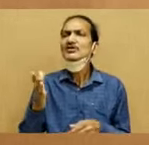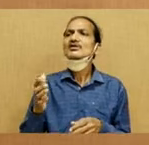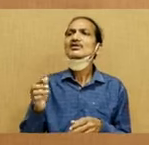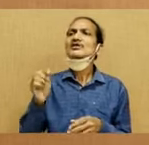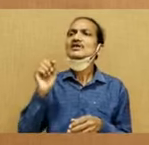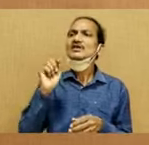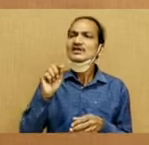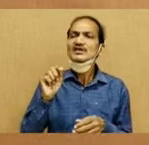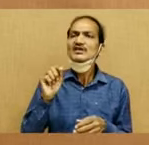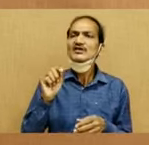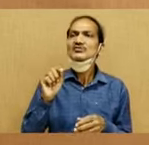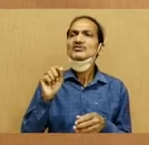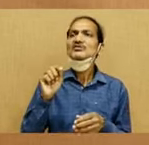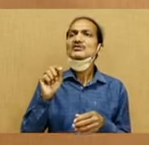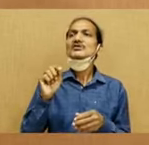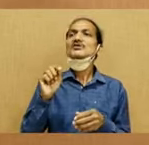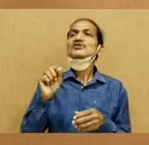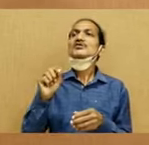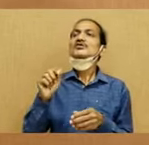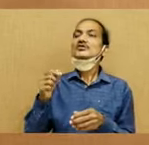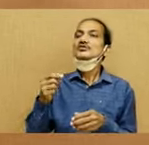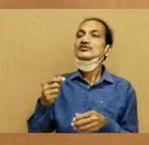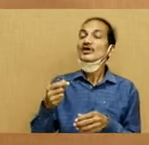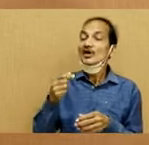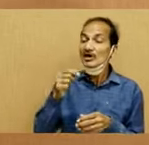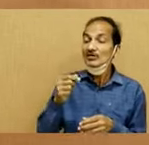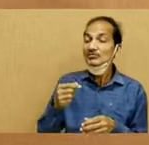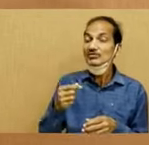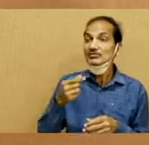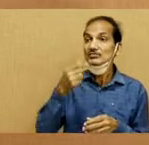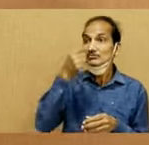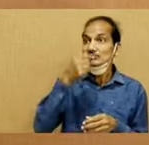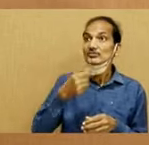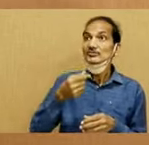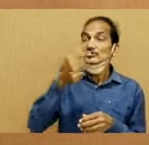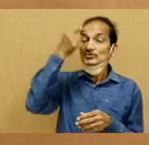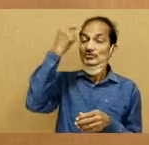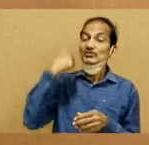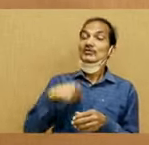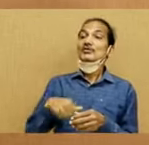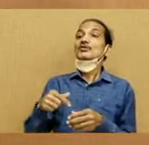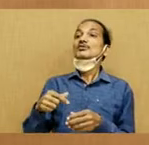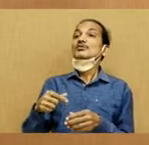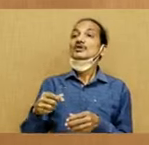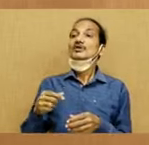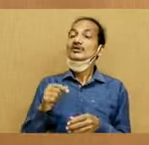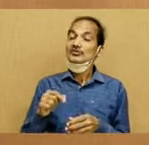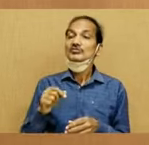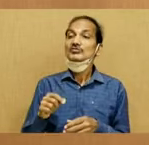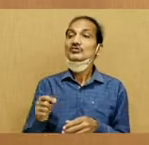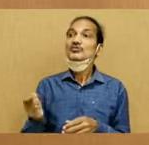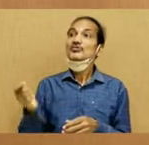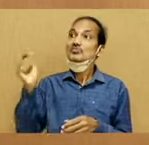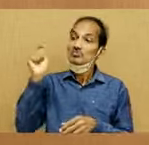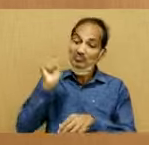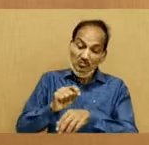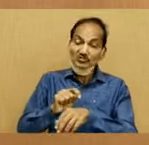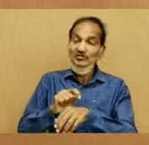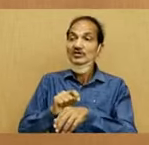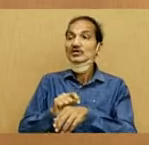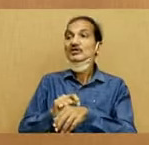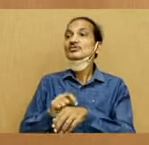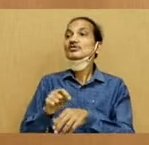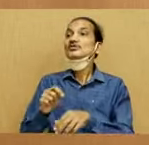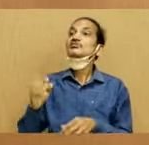ପାର୍ଟିକଲ୍ସ, ସେଇଥିରୁ ଶ୍ୱାସନଳୀ ବାଟେ ଲୋକଙ୍କର ସଂକ୍ରମଣ ହେଉଛି। ମଶା କାମୁଡ଼ାରୁ କରୋନା